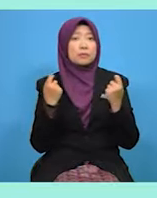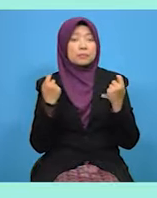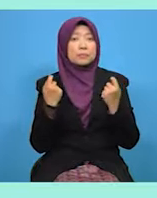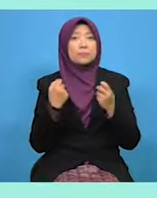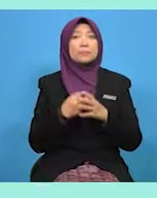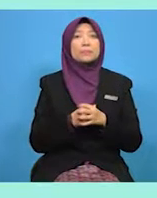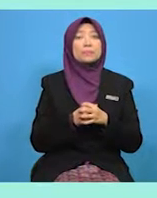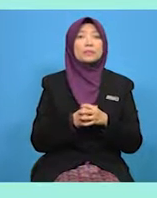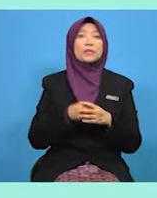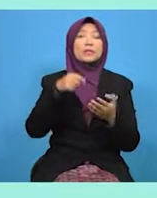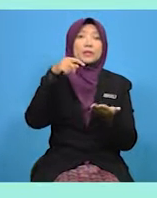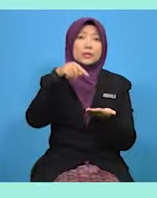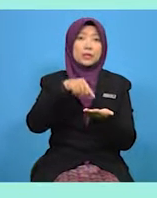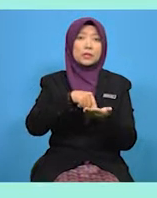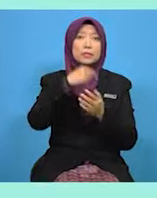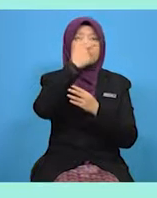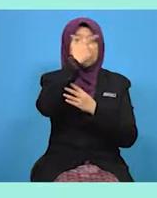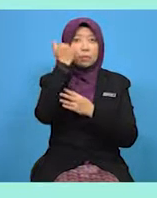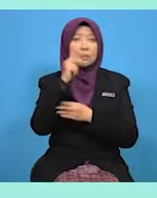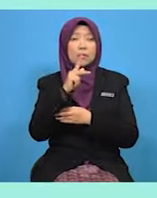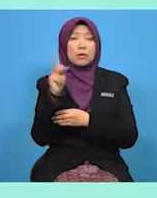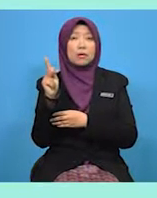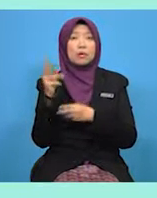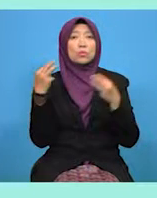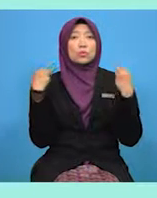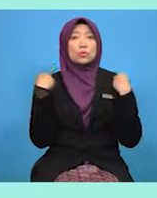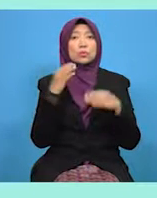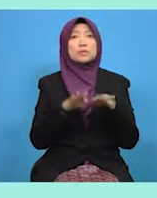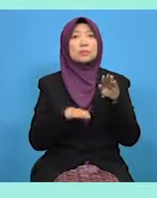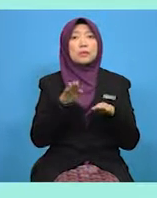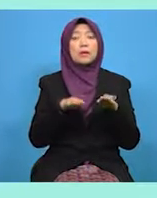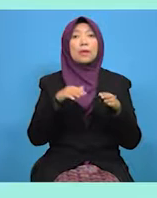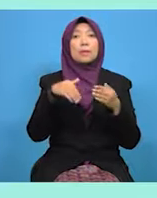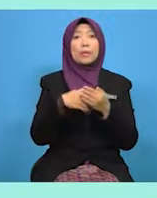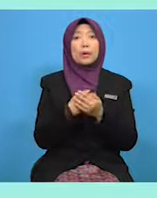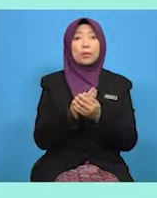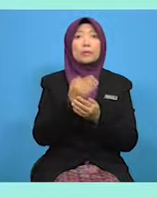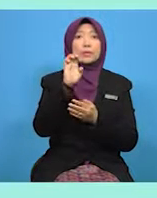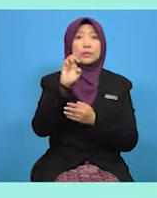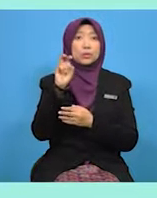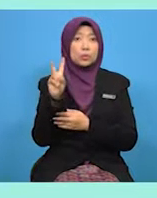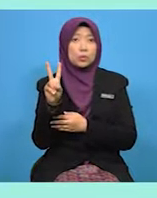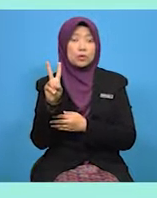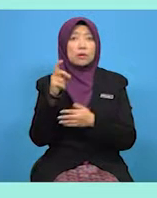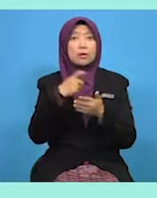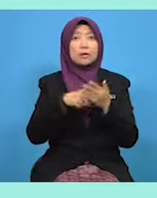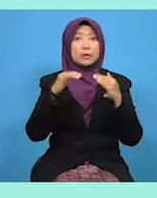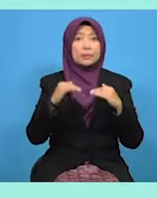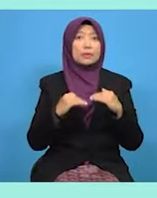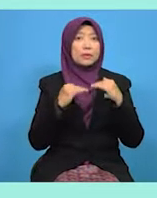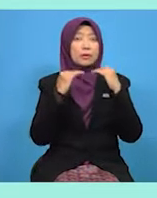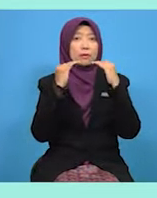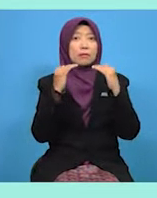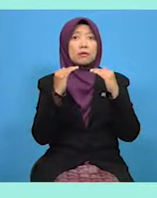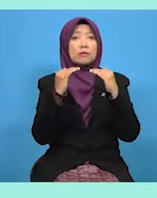Ini menyebabkan wujud keseimbangan baru pada E 2. Harga meningkat dari